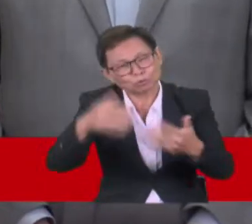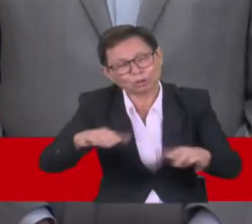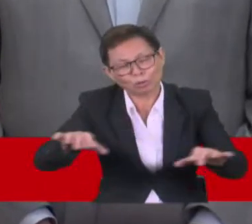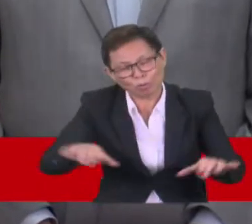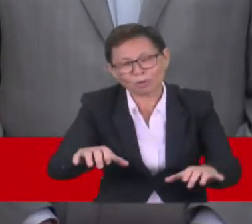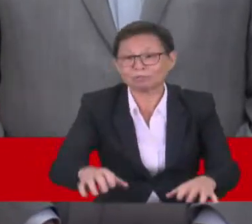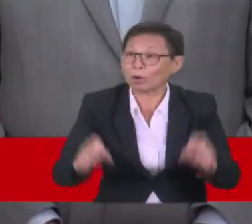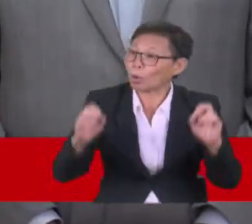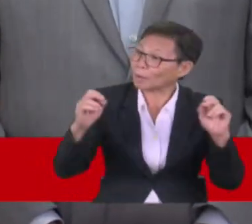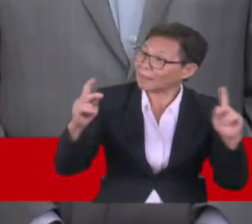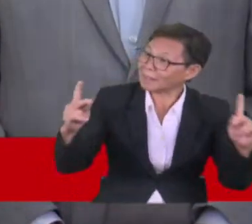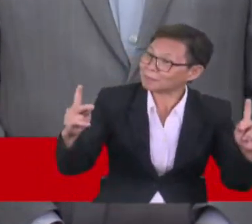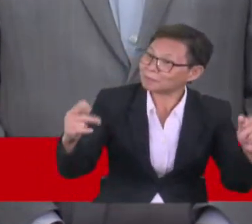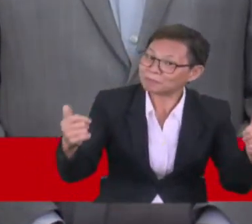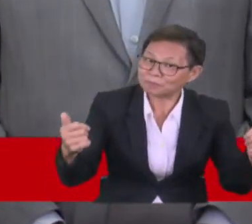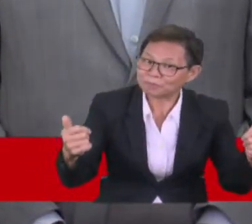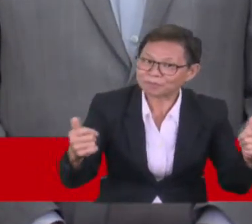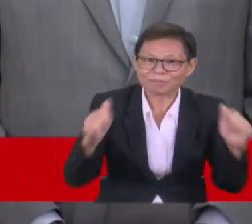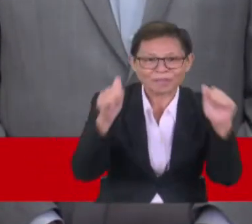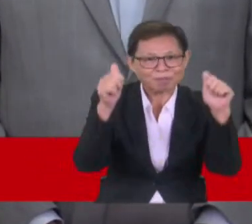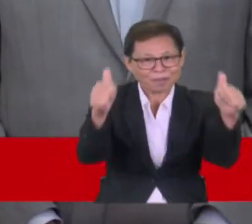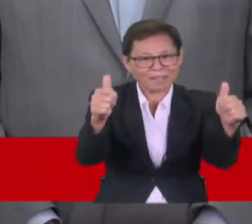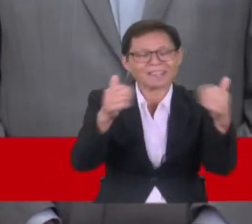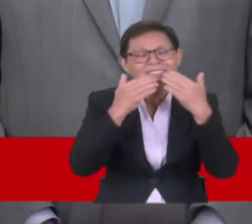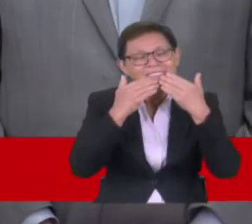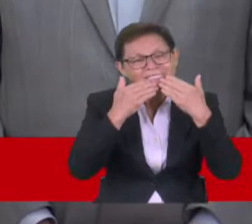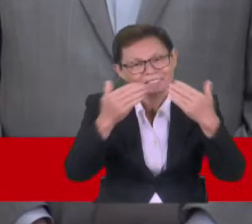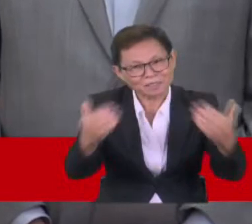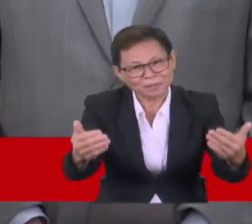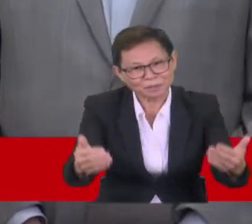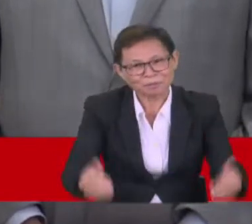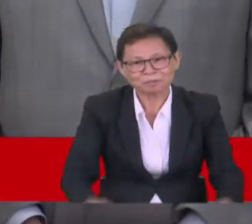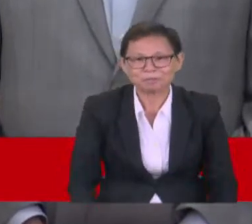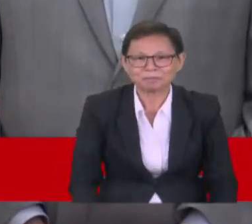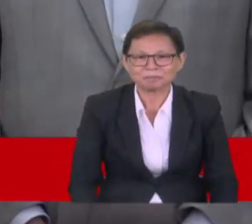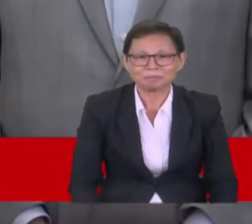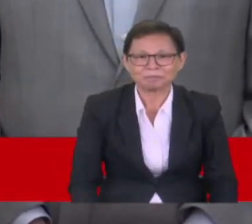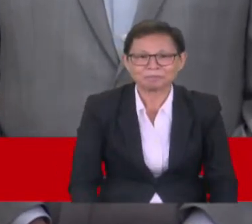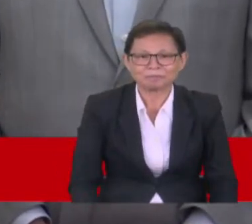oke Baik terima kasih